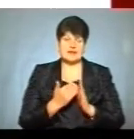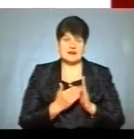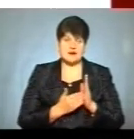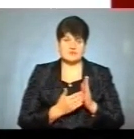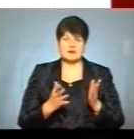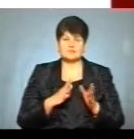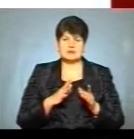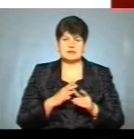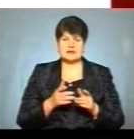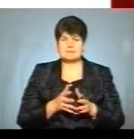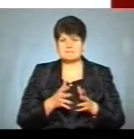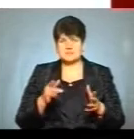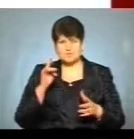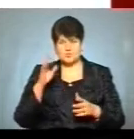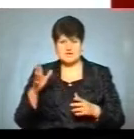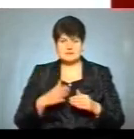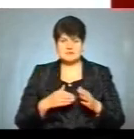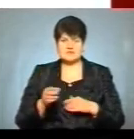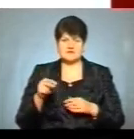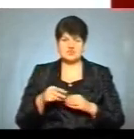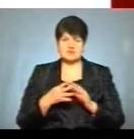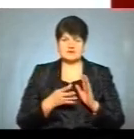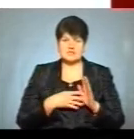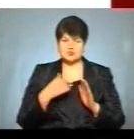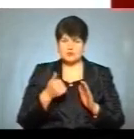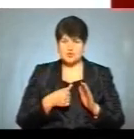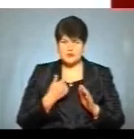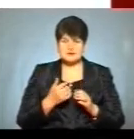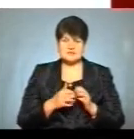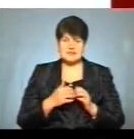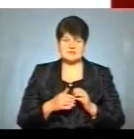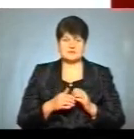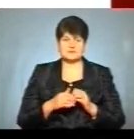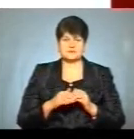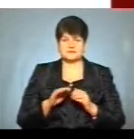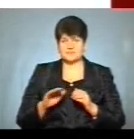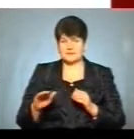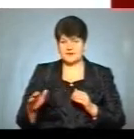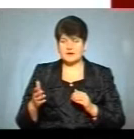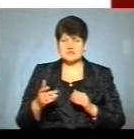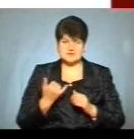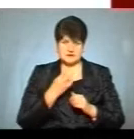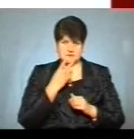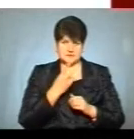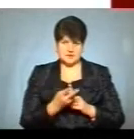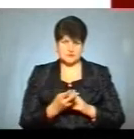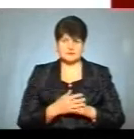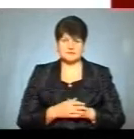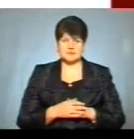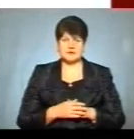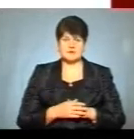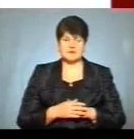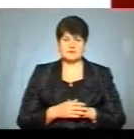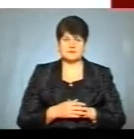були найбільш популярні спеціальності у 2019 році поміж абітурієнтів. Ми бачимо зараз її на екрані, я пропоную глянути